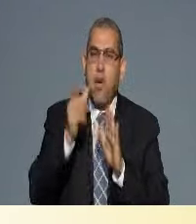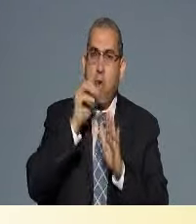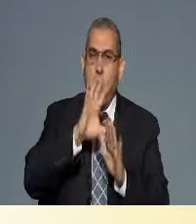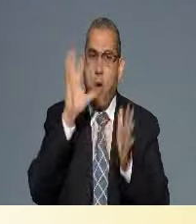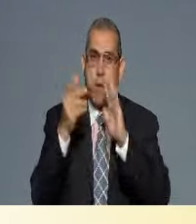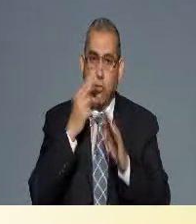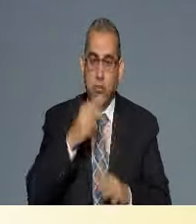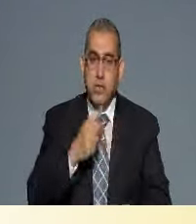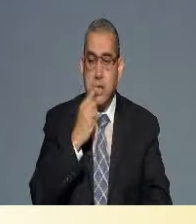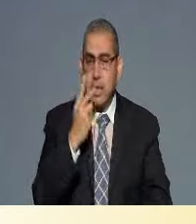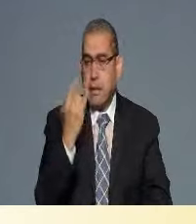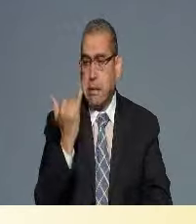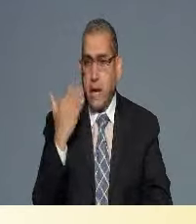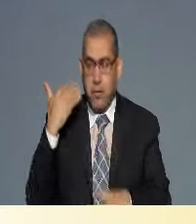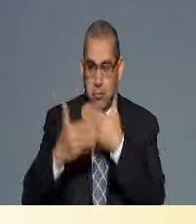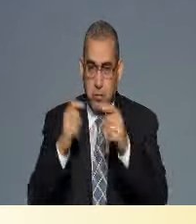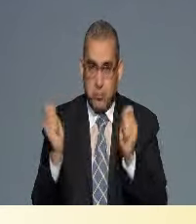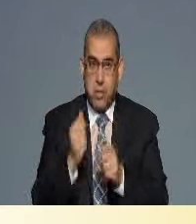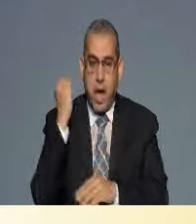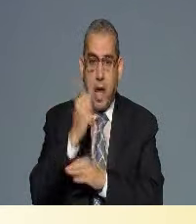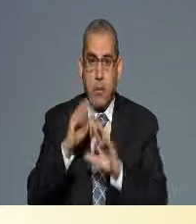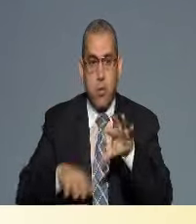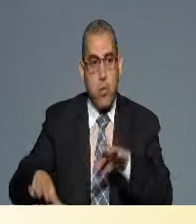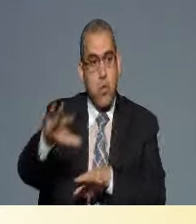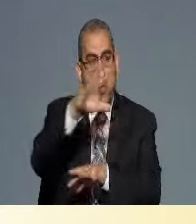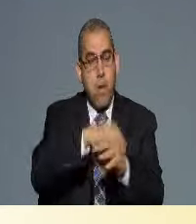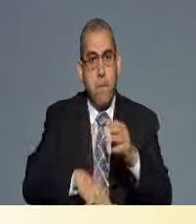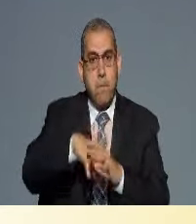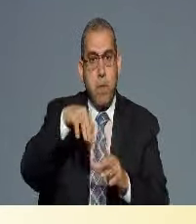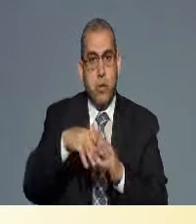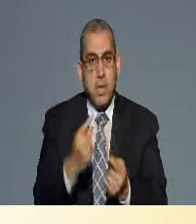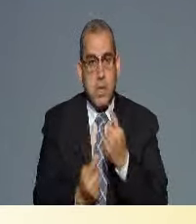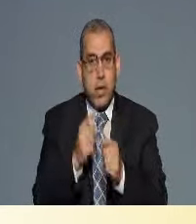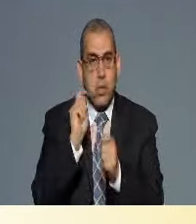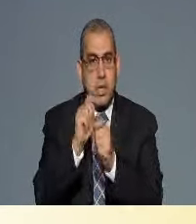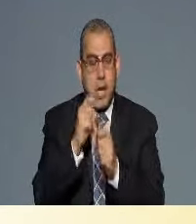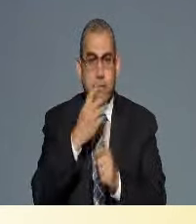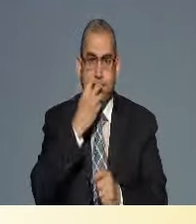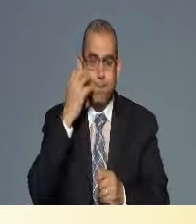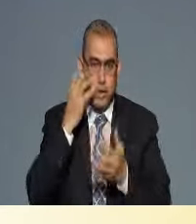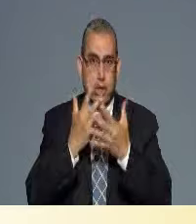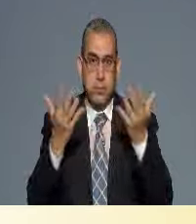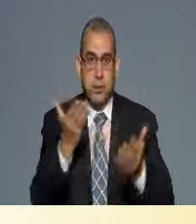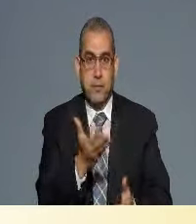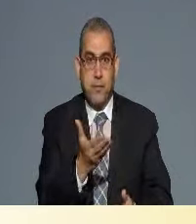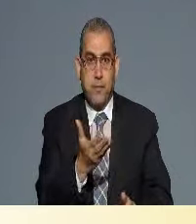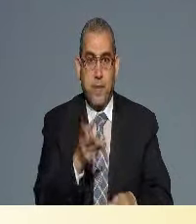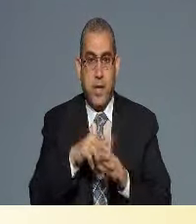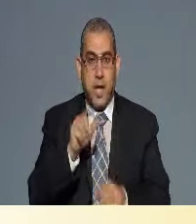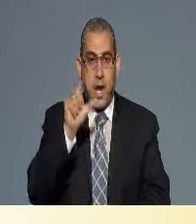سنوات قليلة في جميع ربوع الوطن من مشروعات زراعية وصناعية عملاقة. سيادة